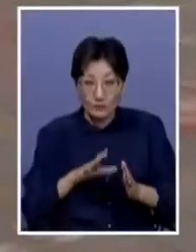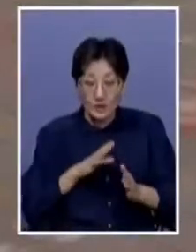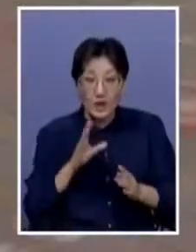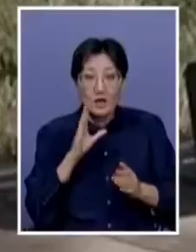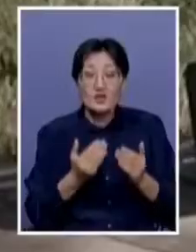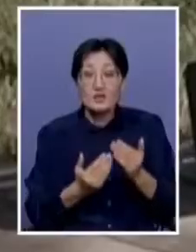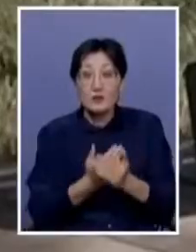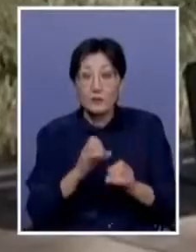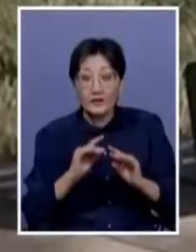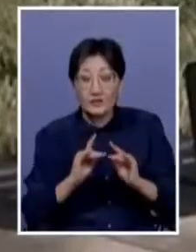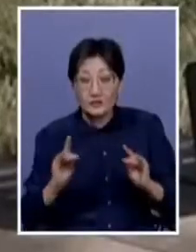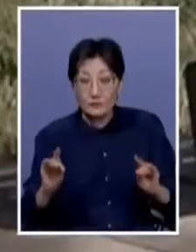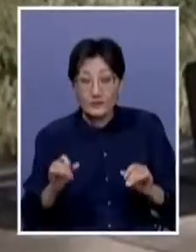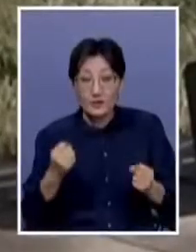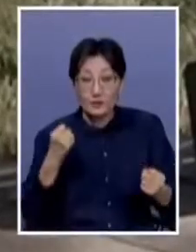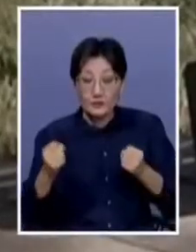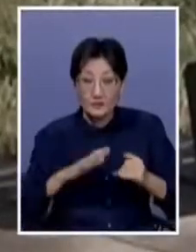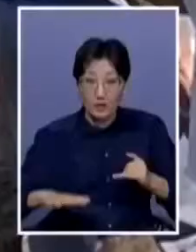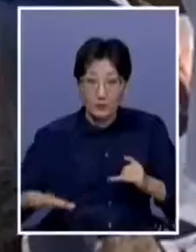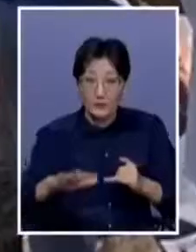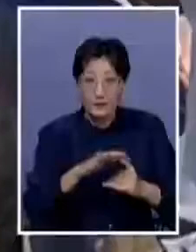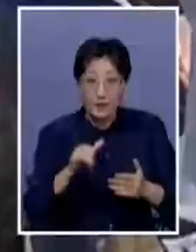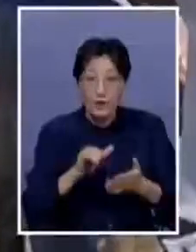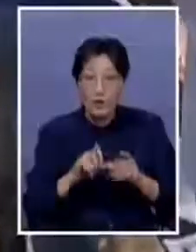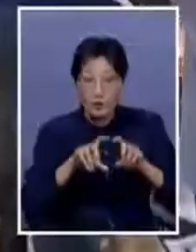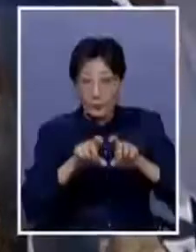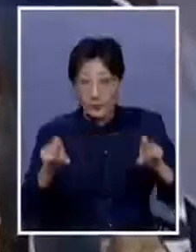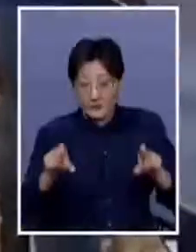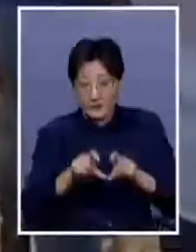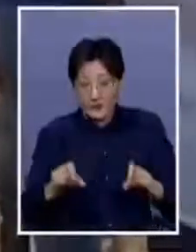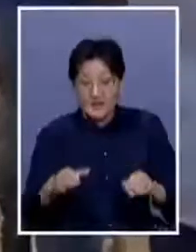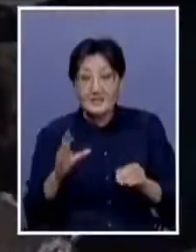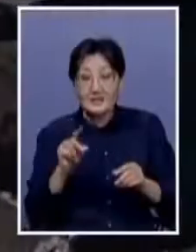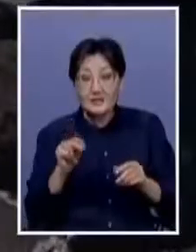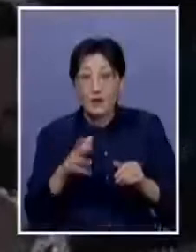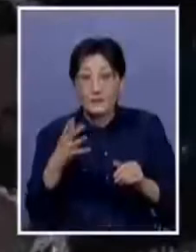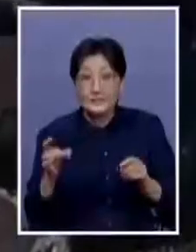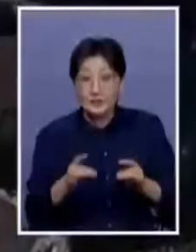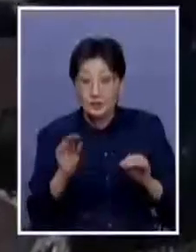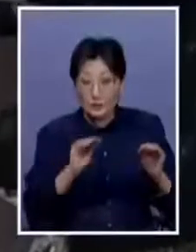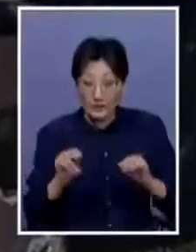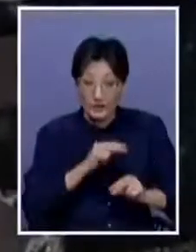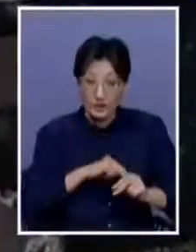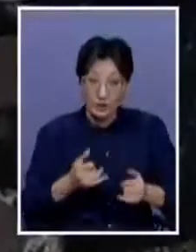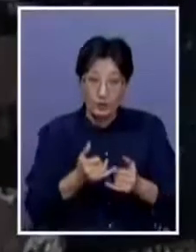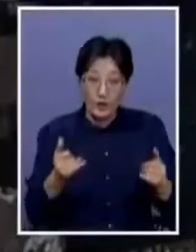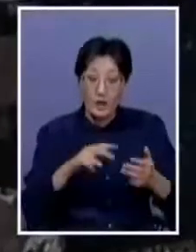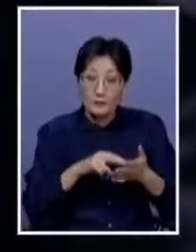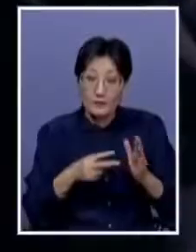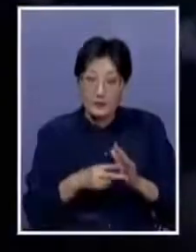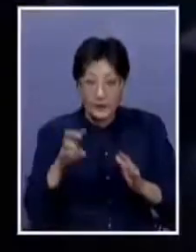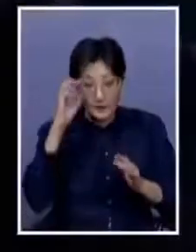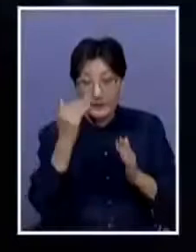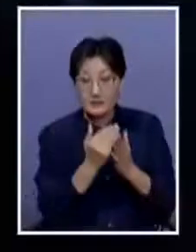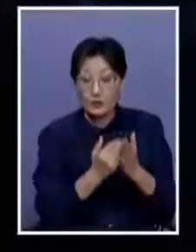су жаңа орындықтар және спорт алаңқайы орнатылып құбырлар саны 5-ке дейін көбейген. Абаттандыру жұмыспен қамтудың жол картасы